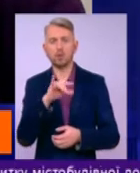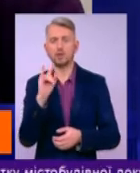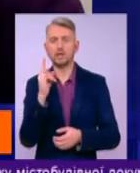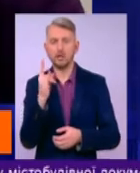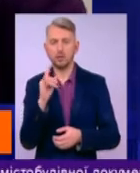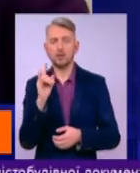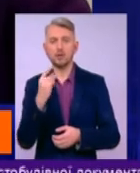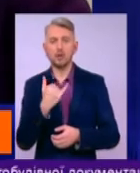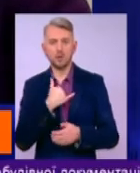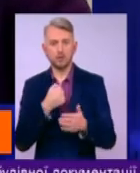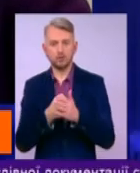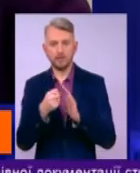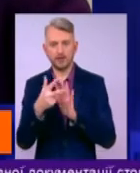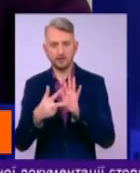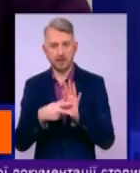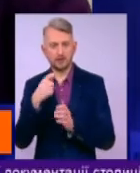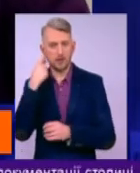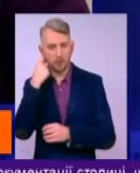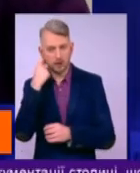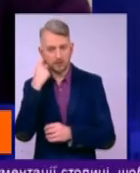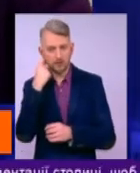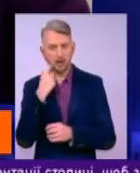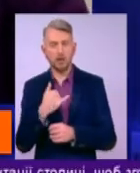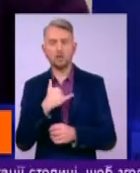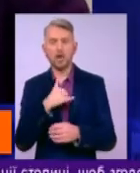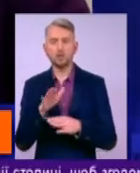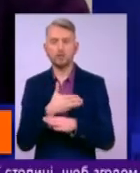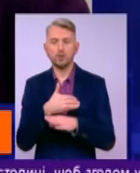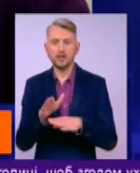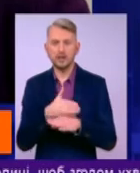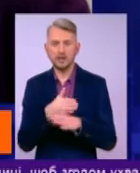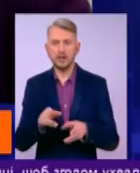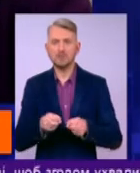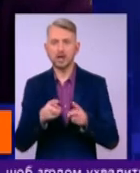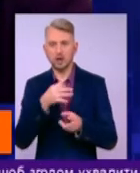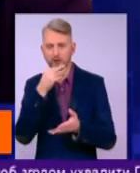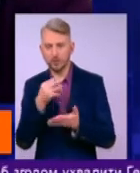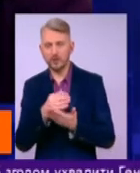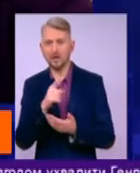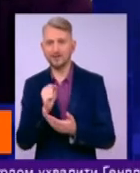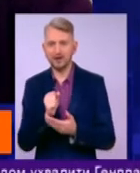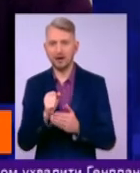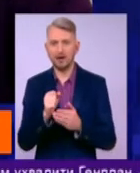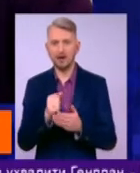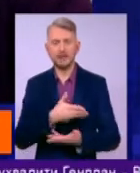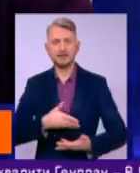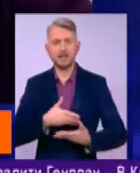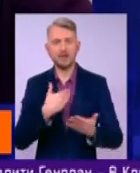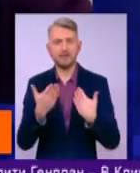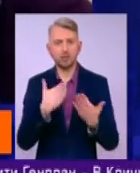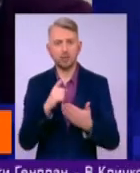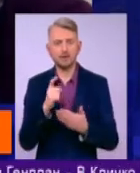дитину, дитина в нас до 18 років. У нас розподіляється кримінальна відповідальність за статеві відносини